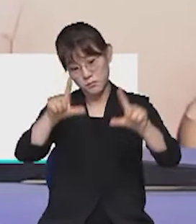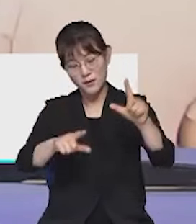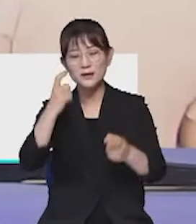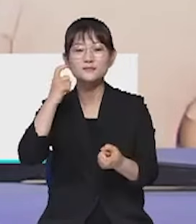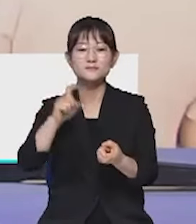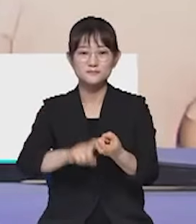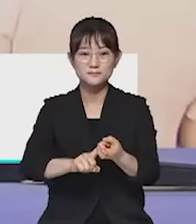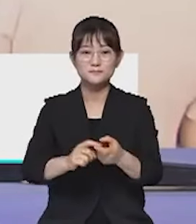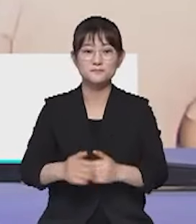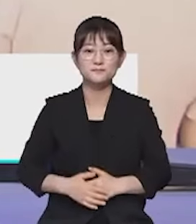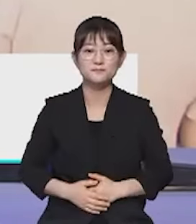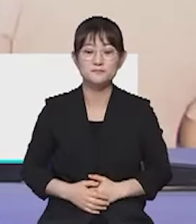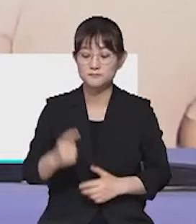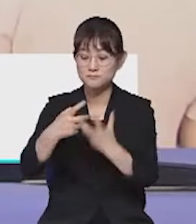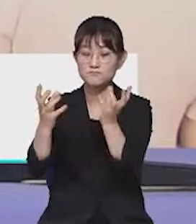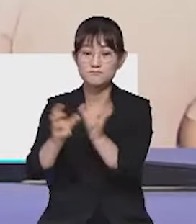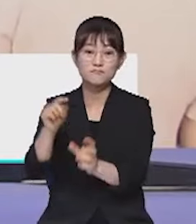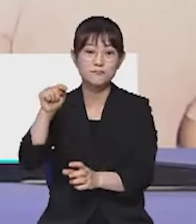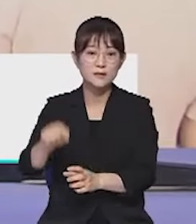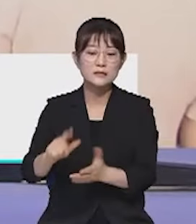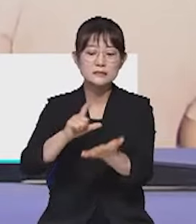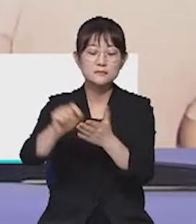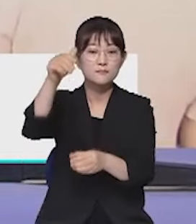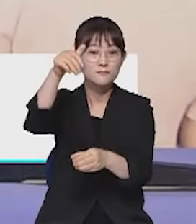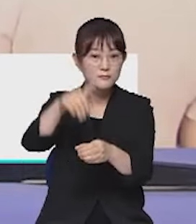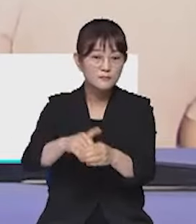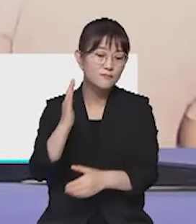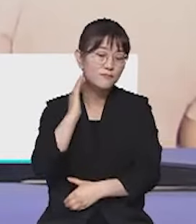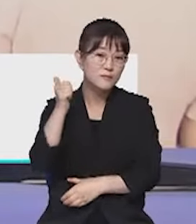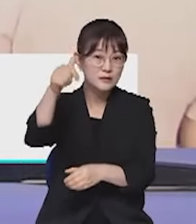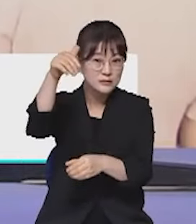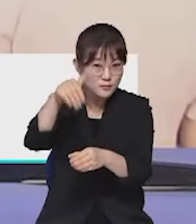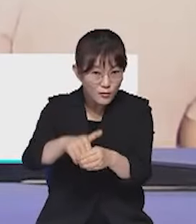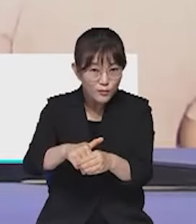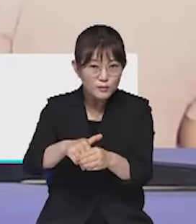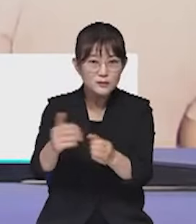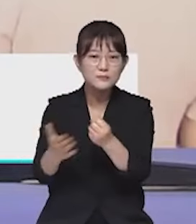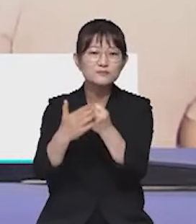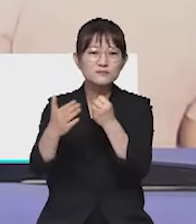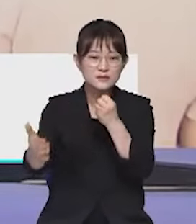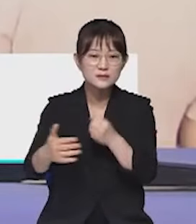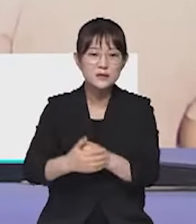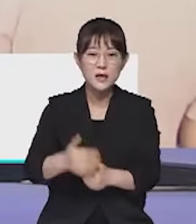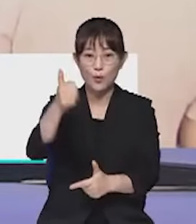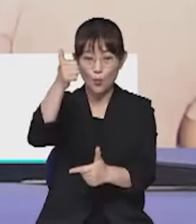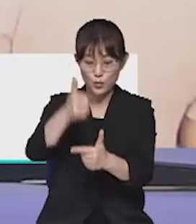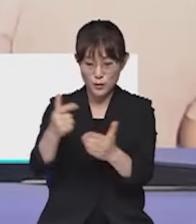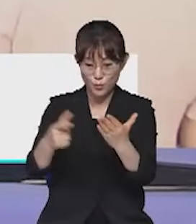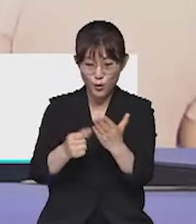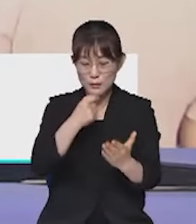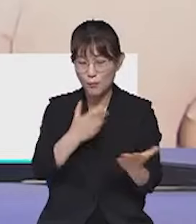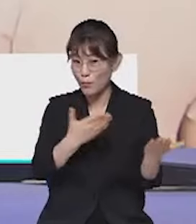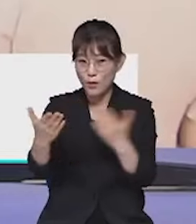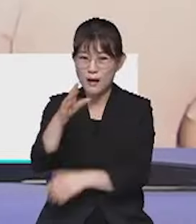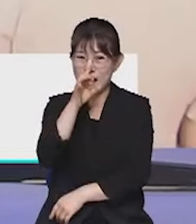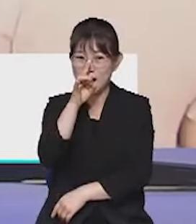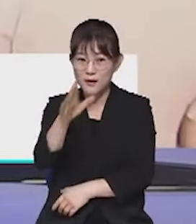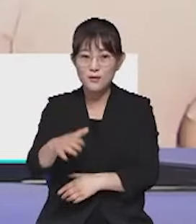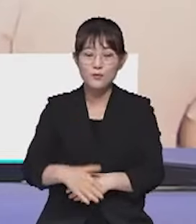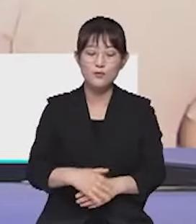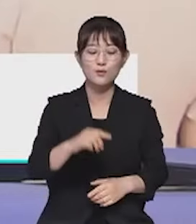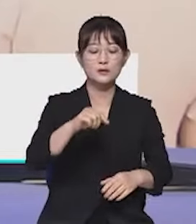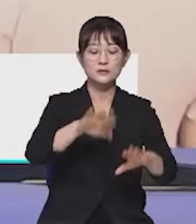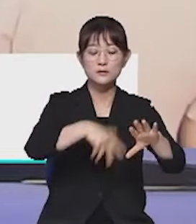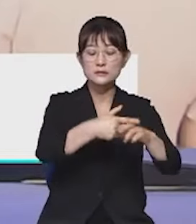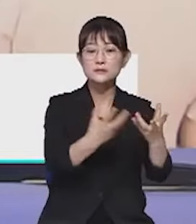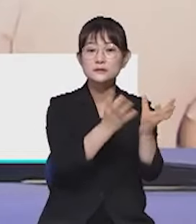있습니다. 민주당은 차기 지방선거와 대선을 위해 텃밭을 내줄 수 없고 혁신당은 단체장을 당선시켜